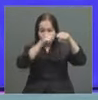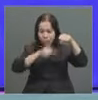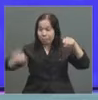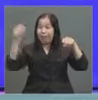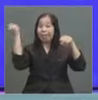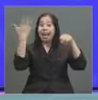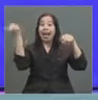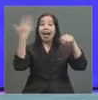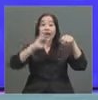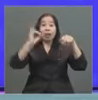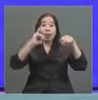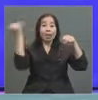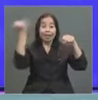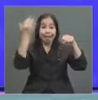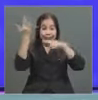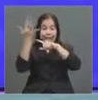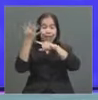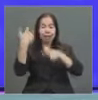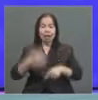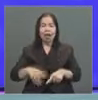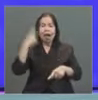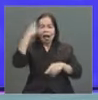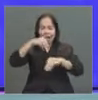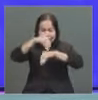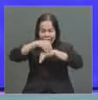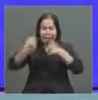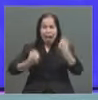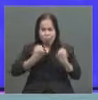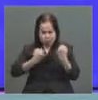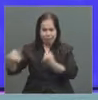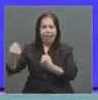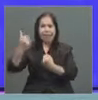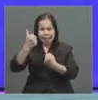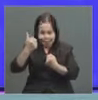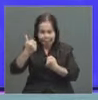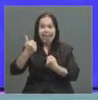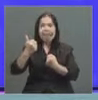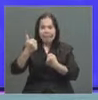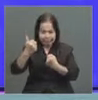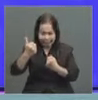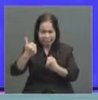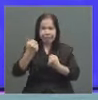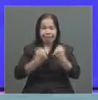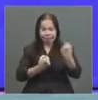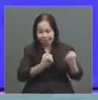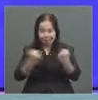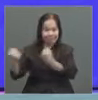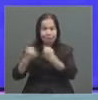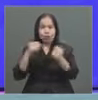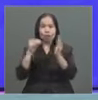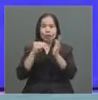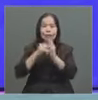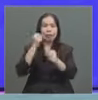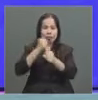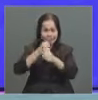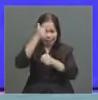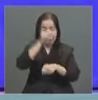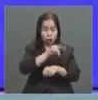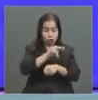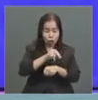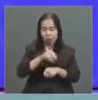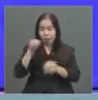านะครับเพราะฉะนั้นพี่น้องอยู่ปริมณฑลยังขับรถเข้ามาทำงานในกรุงเทพตามปกติเพราะฉะนั้น4ทุ่มถึงตีห้